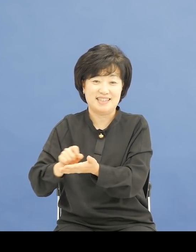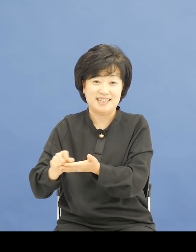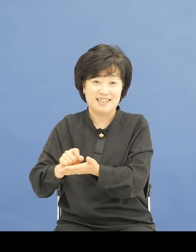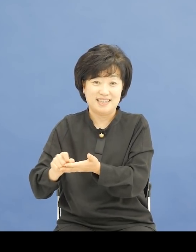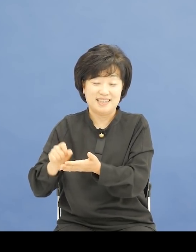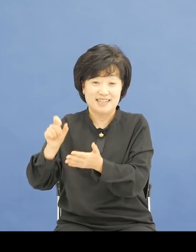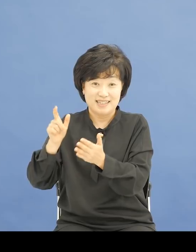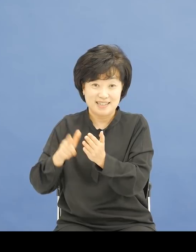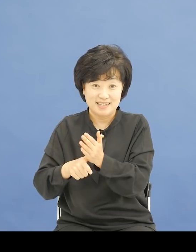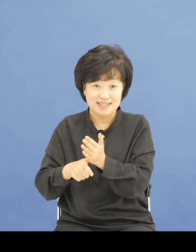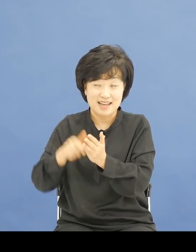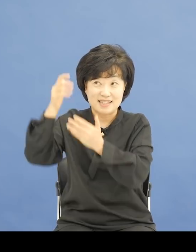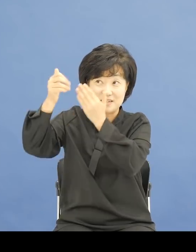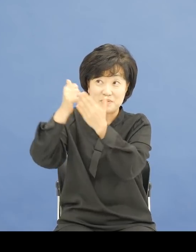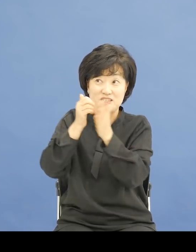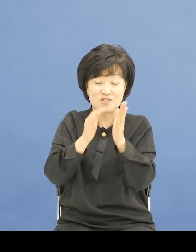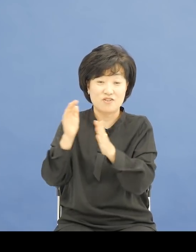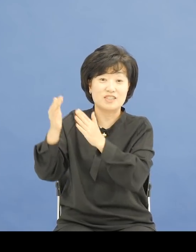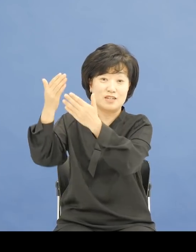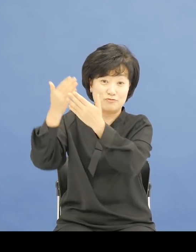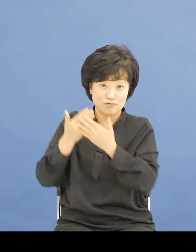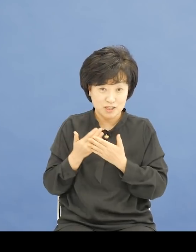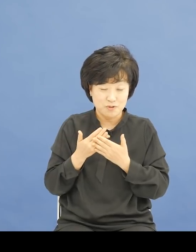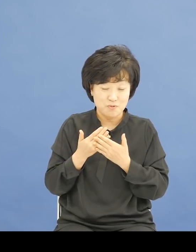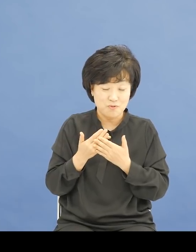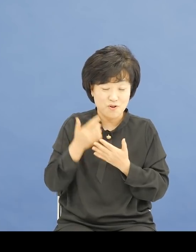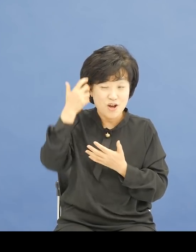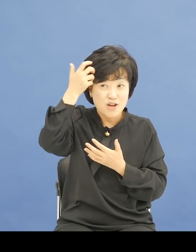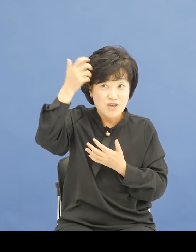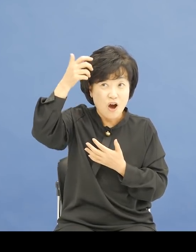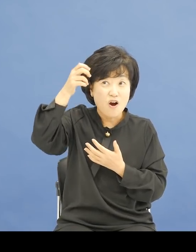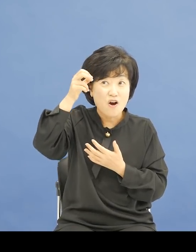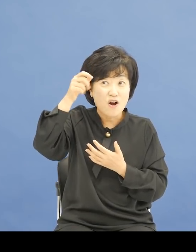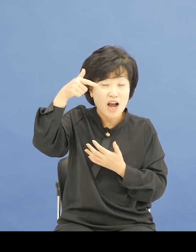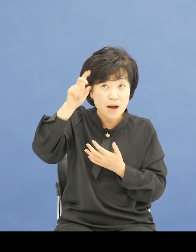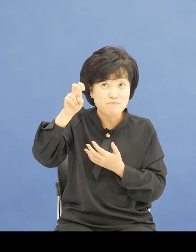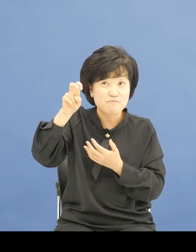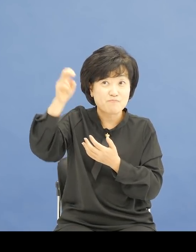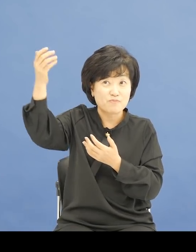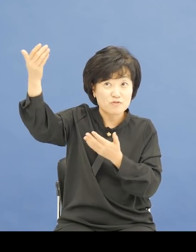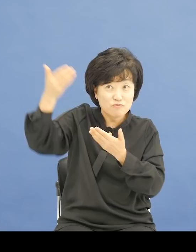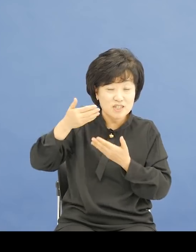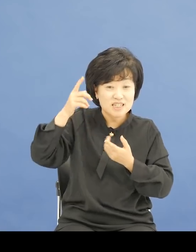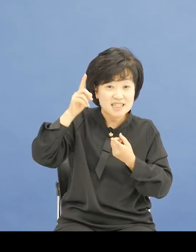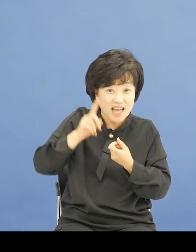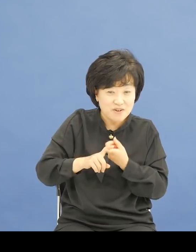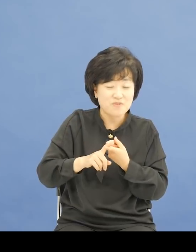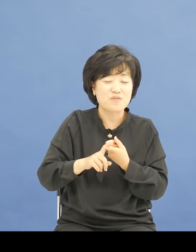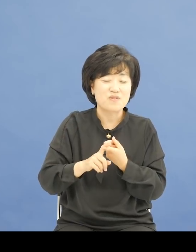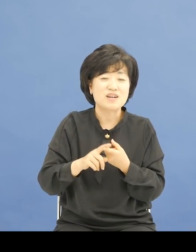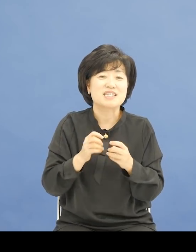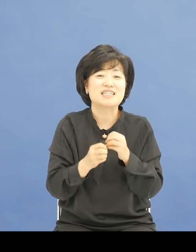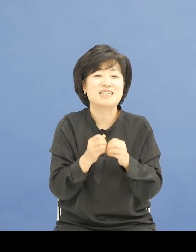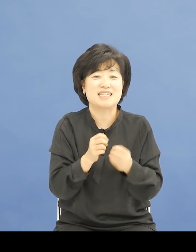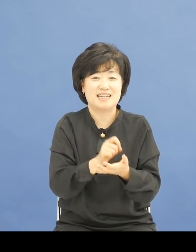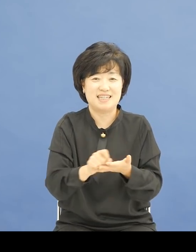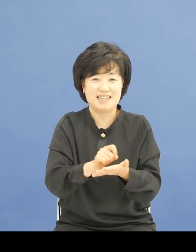영성일기를 적는 가운데 하나님께서 정리해 주시면서 이렇게 영감 주셨던 걸로 글이 나오더라고요.